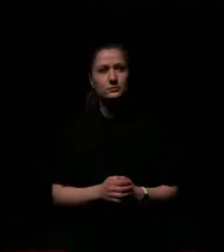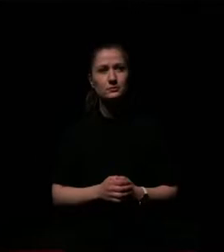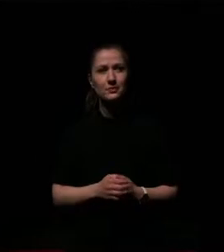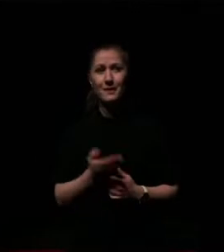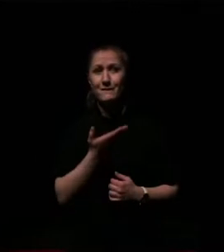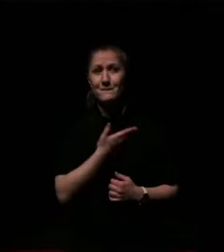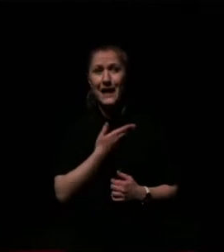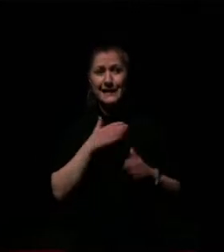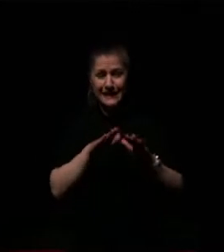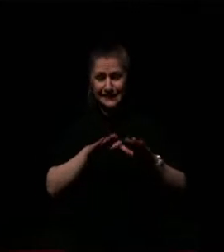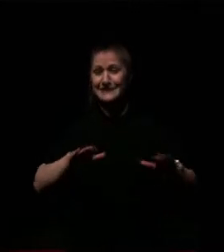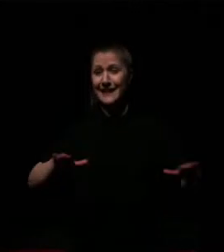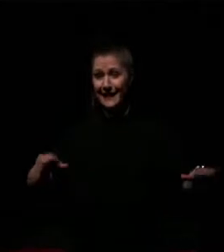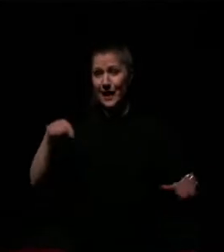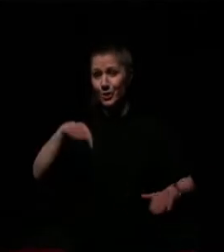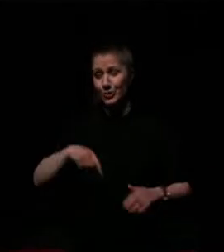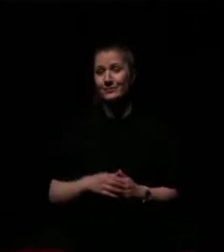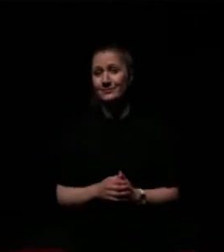Veldig stille her nå.